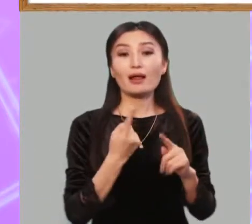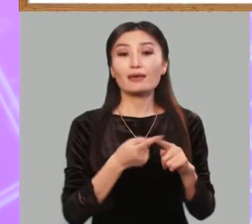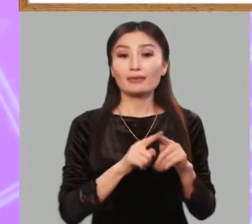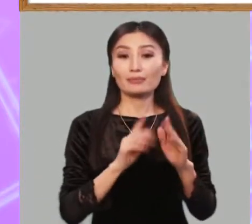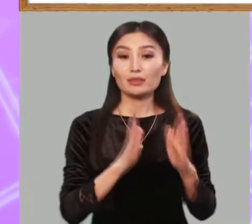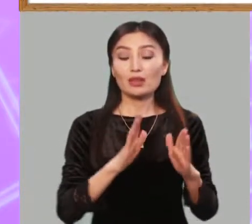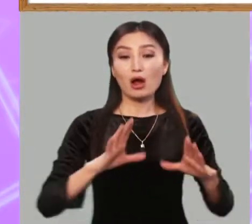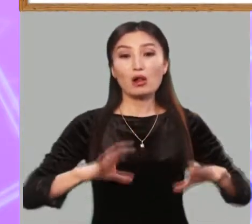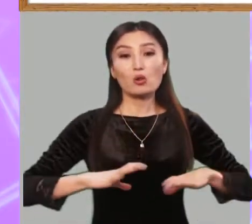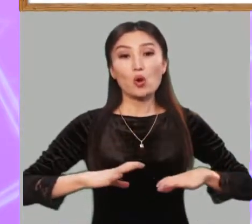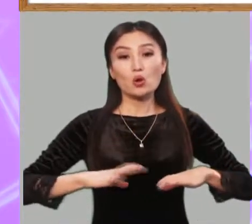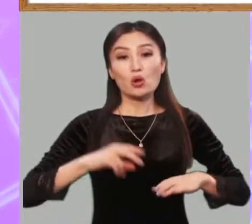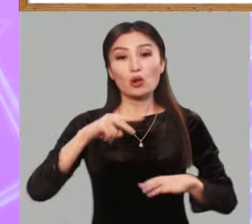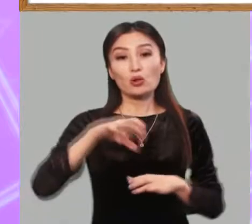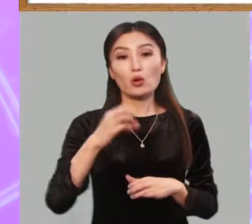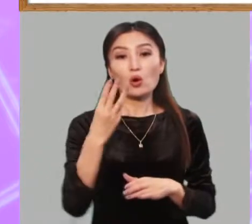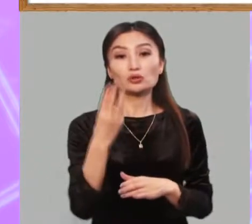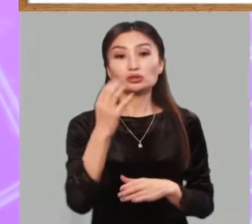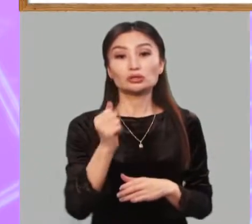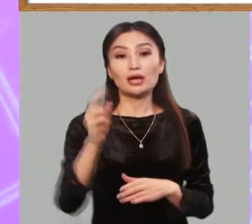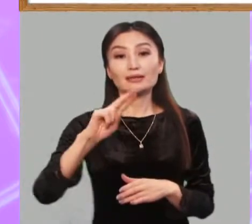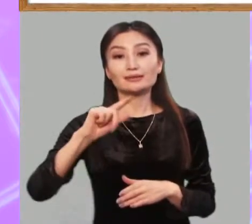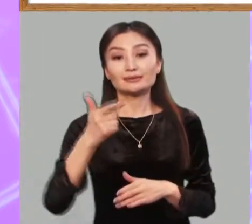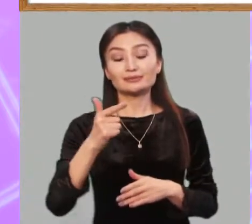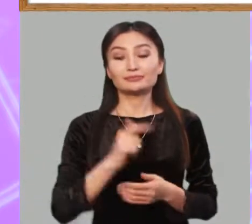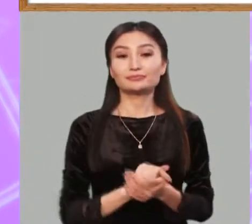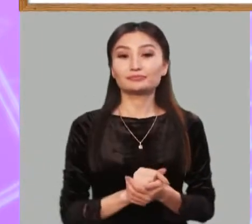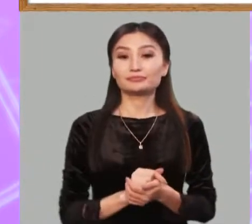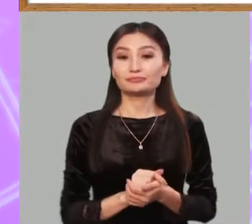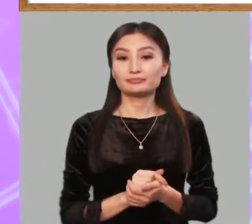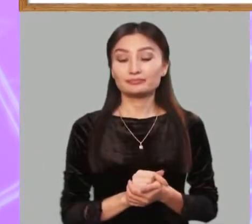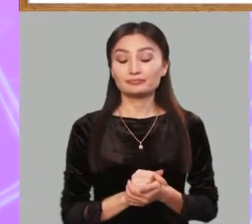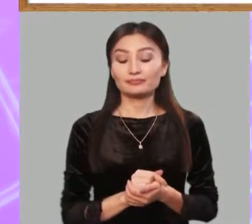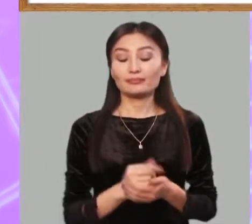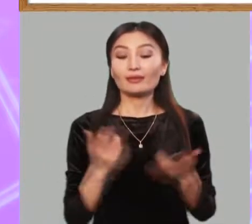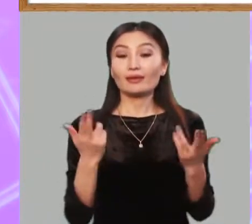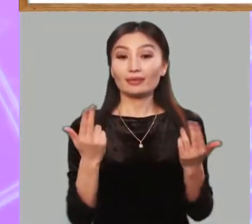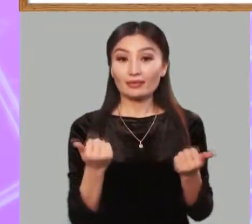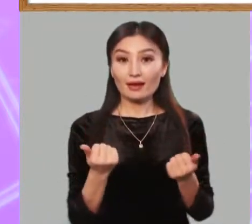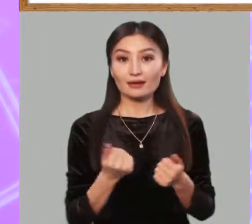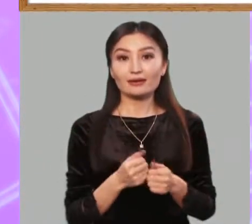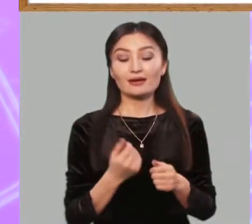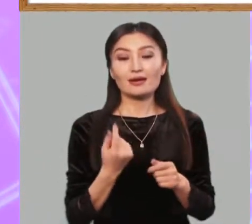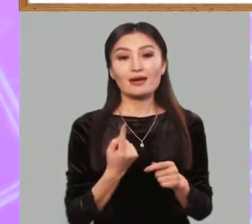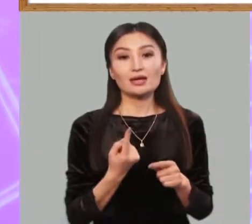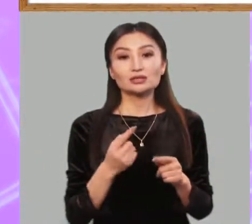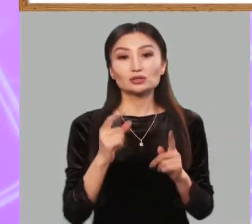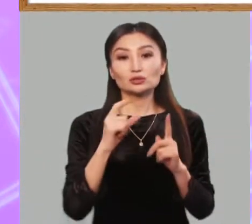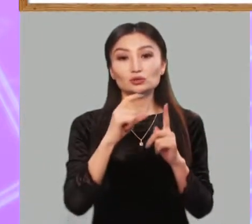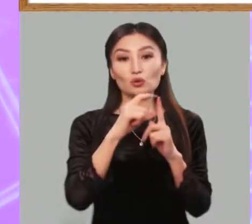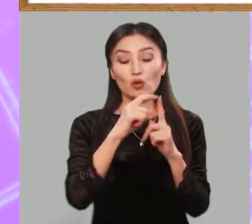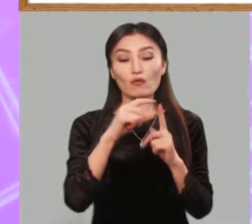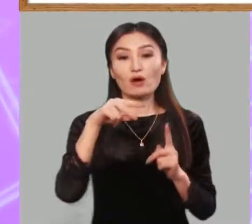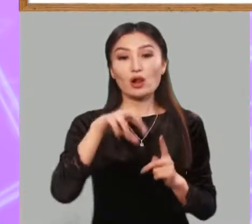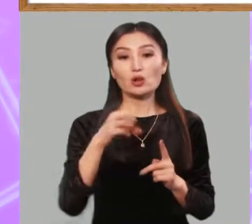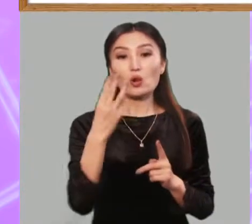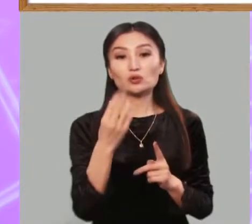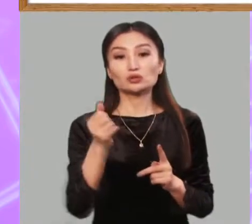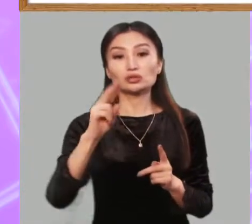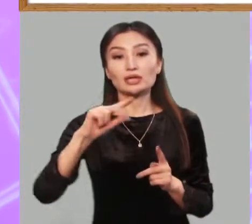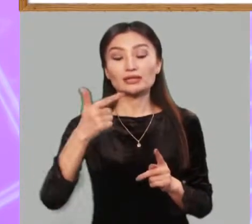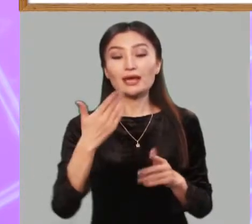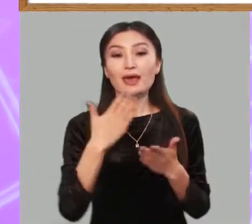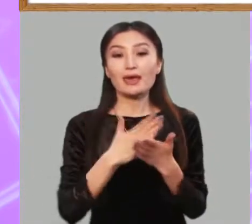именно лошадь? Как вы думаете? Да, конечно, в слове лошадь